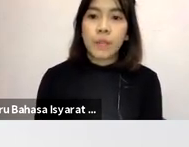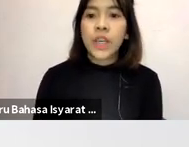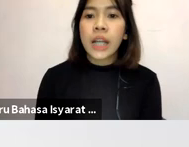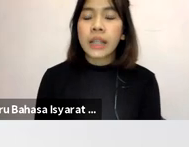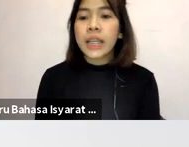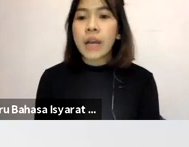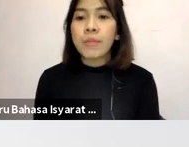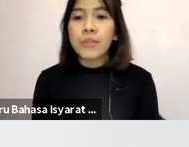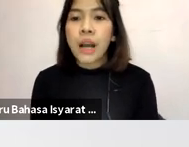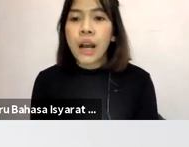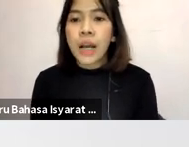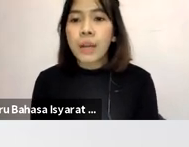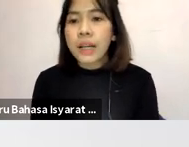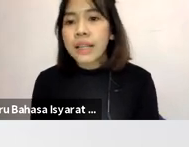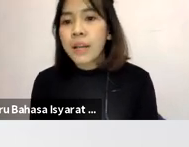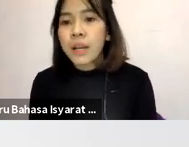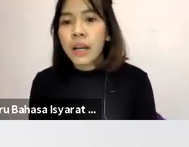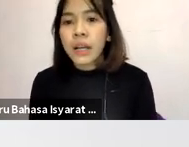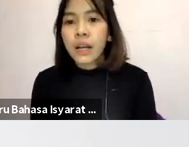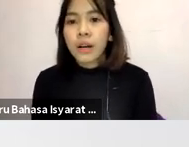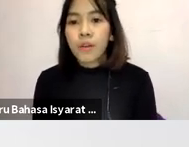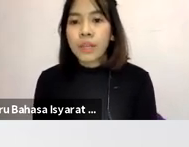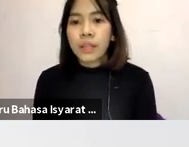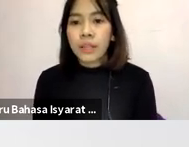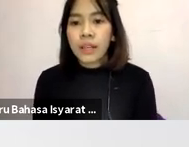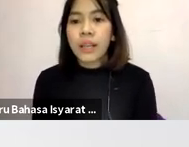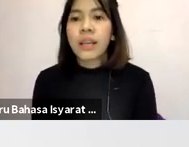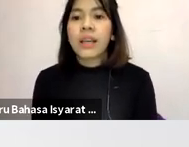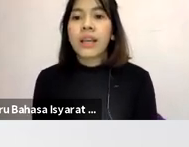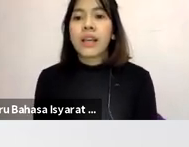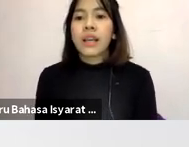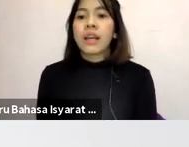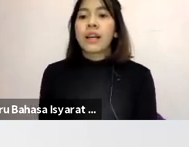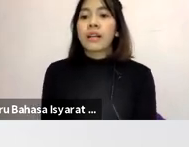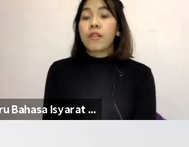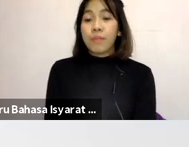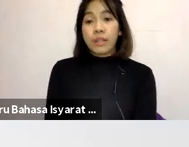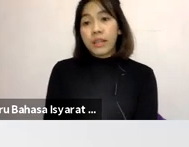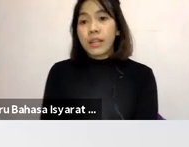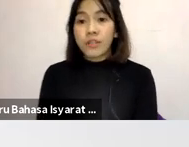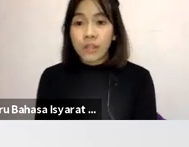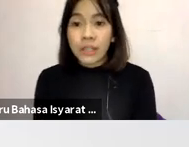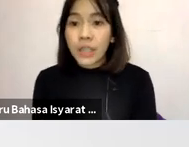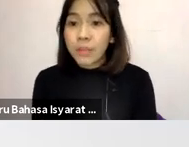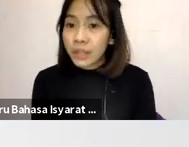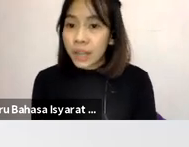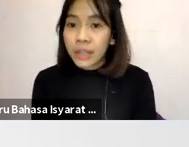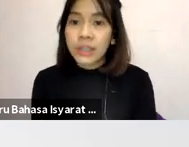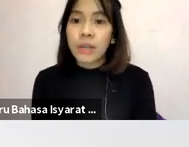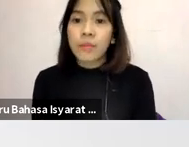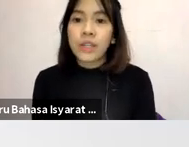mungkin nanti kami juga akan bekerjasama dengan komite komite nasional